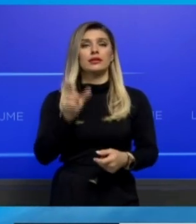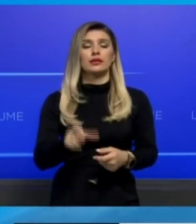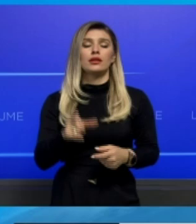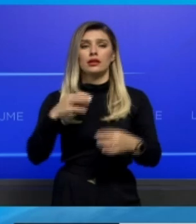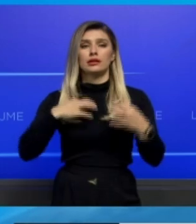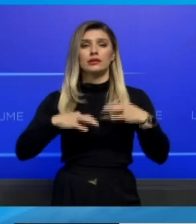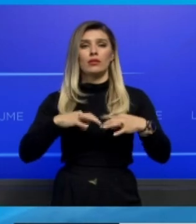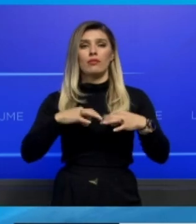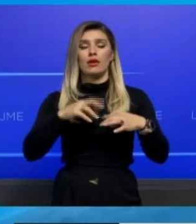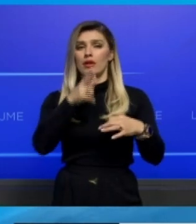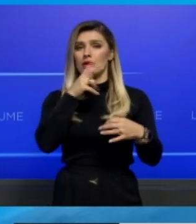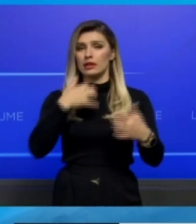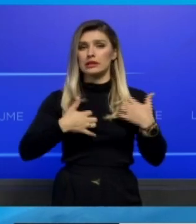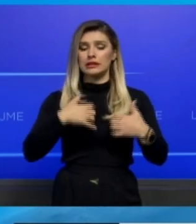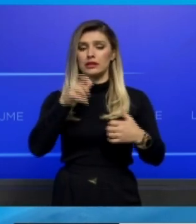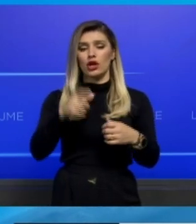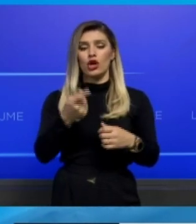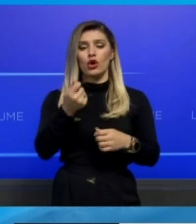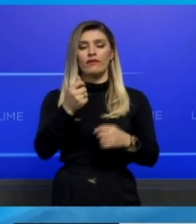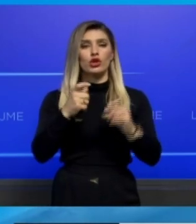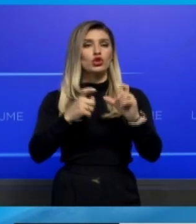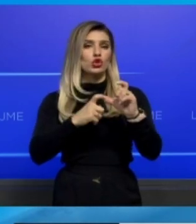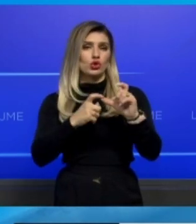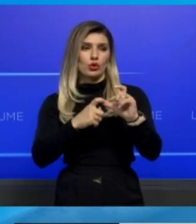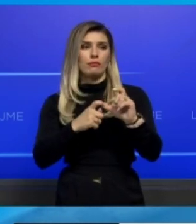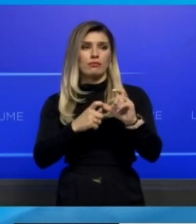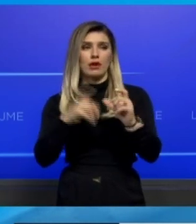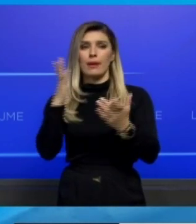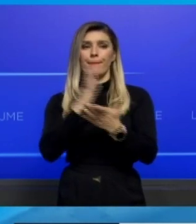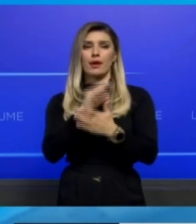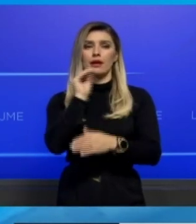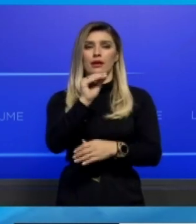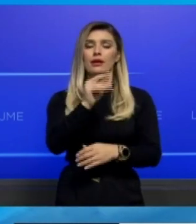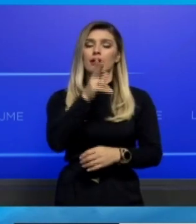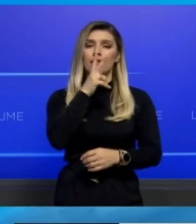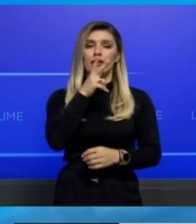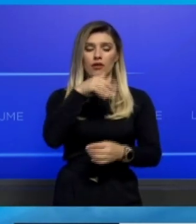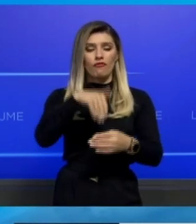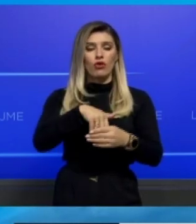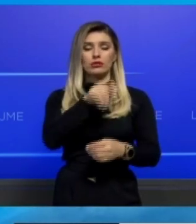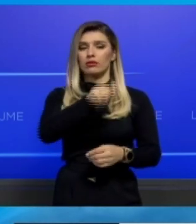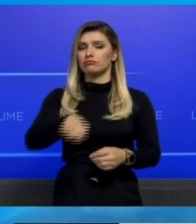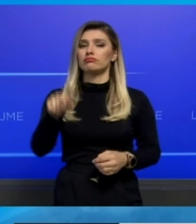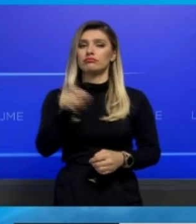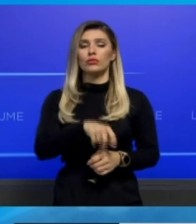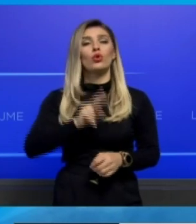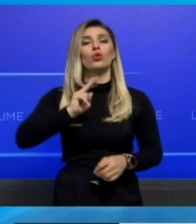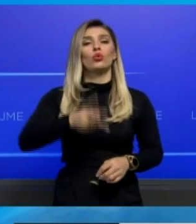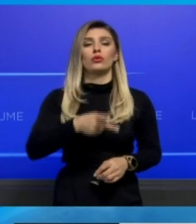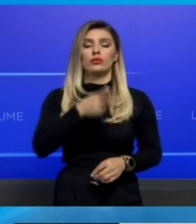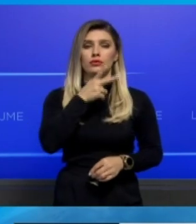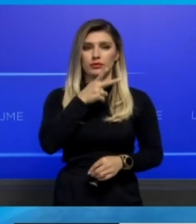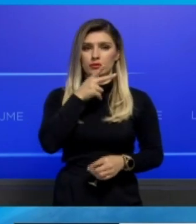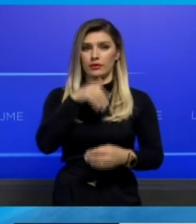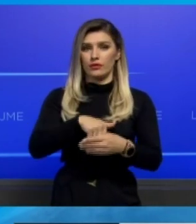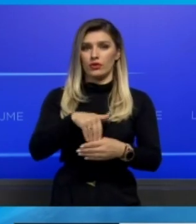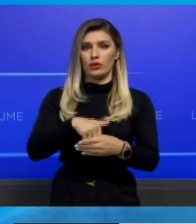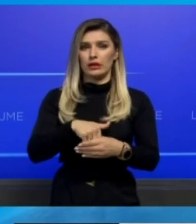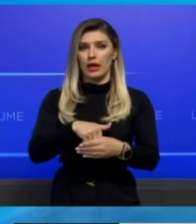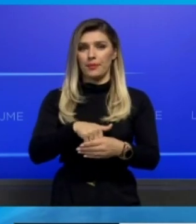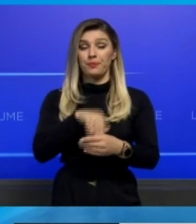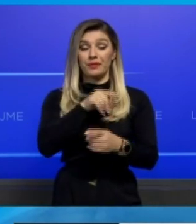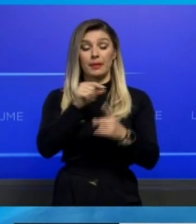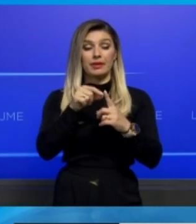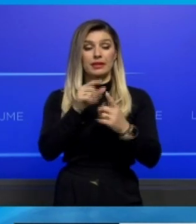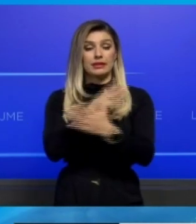të komunës e Hanit të Elezit Rufki Suma, me të cilin ka kërkuar që të anulohet procesi votimit për zgjedhjet lokale të 17 tetorit.